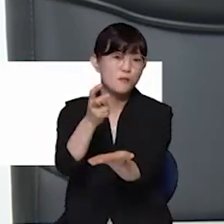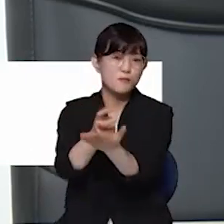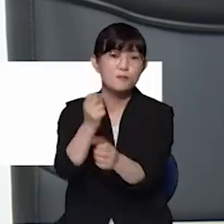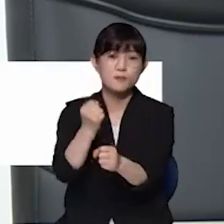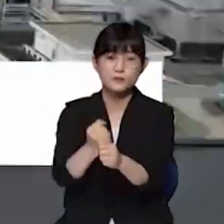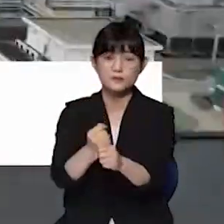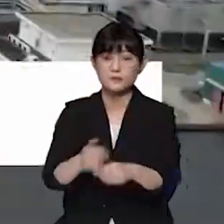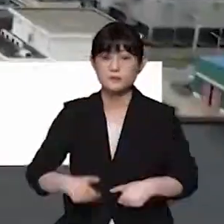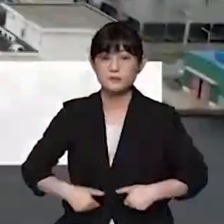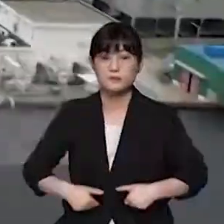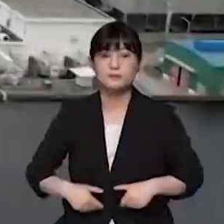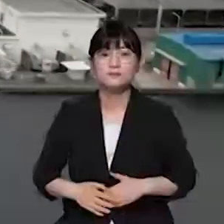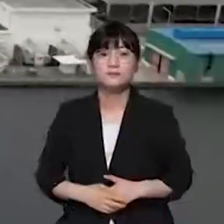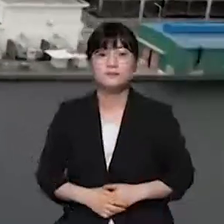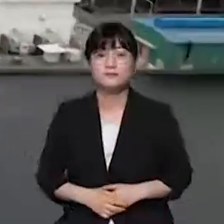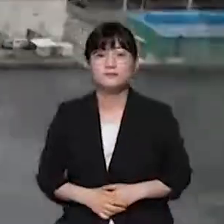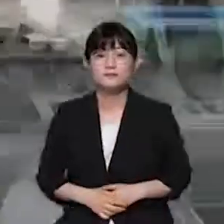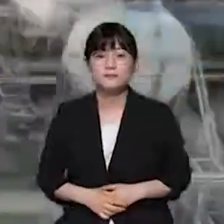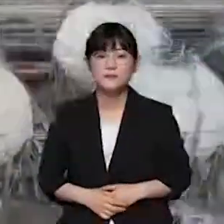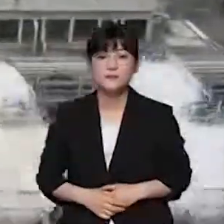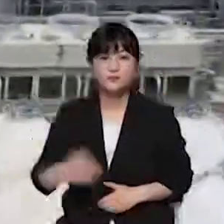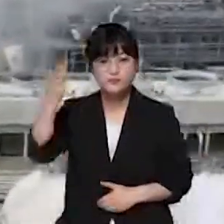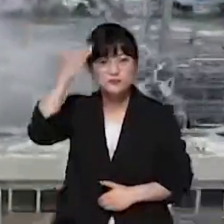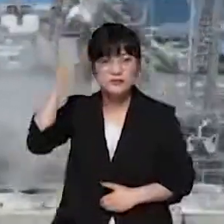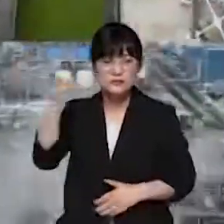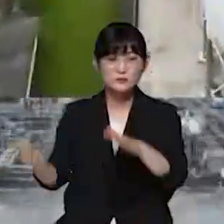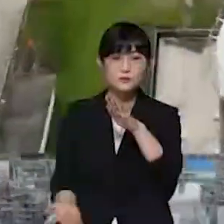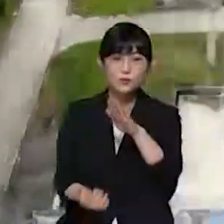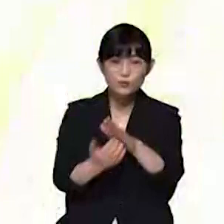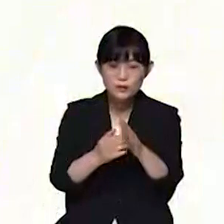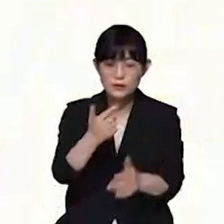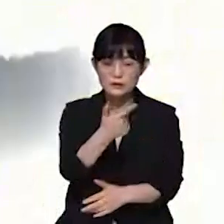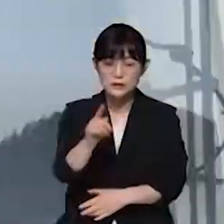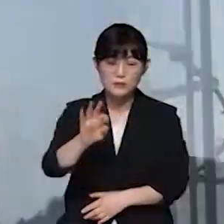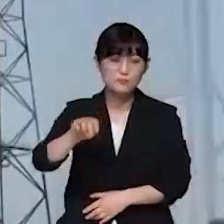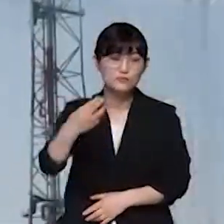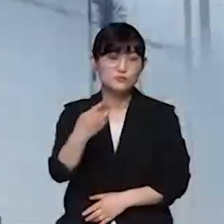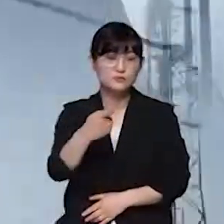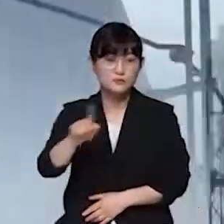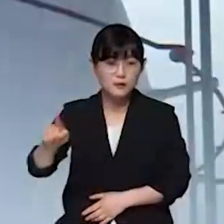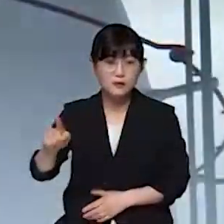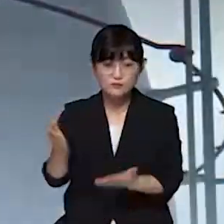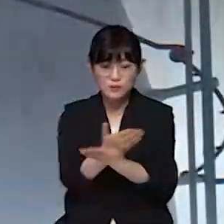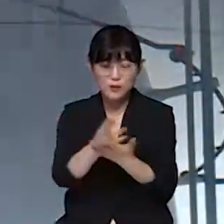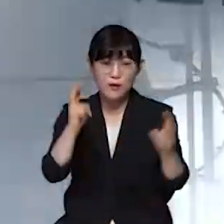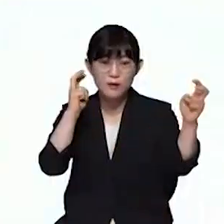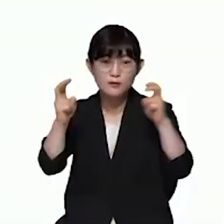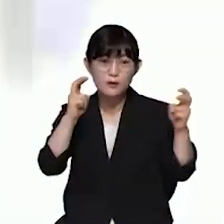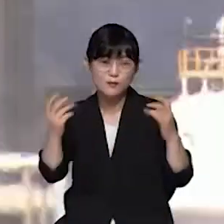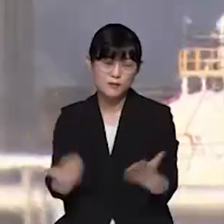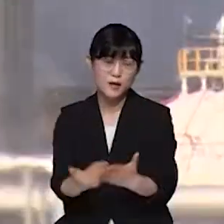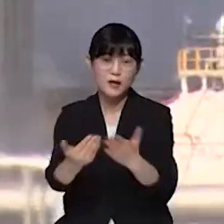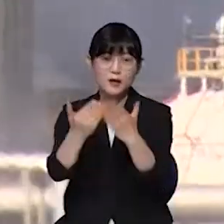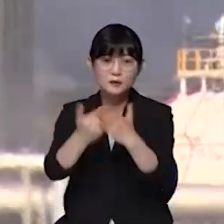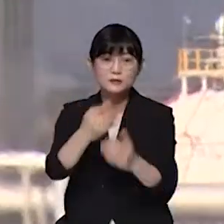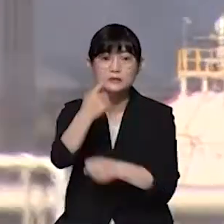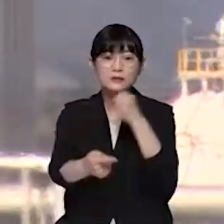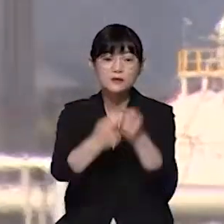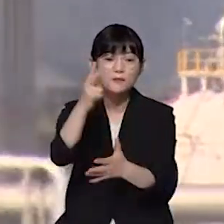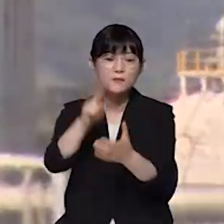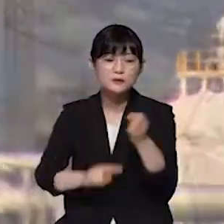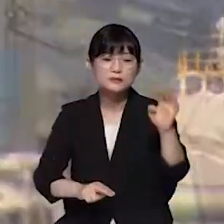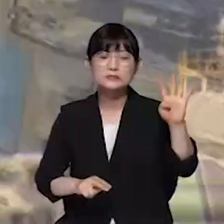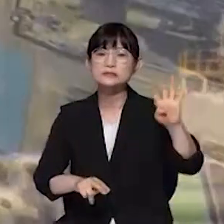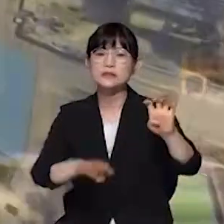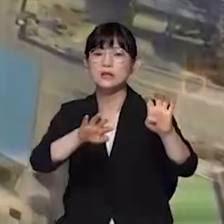특별법을 만들자고 말입니다. 국내 최대 규모의 나프타 분해 업체로 급성장해 연매출 4조 원을 기록하고 있는 여천